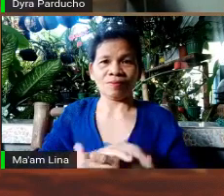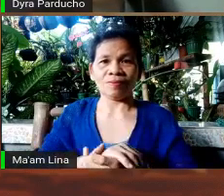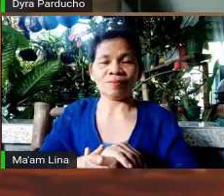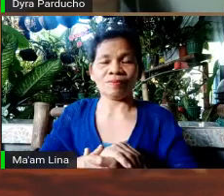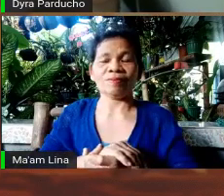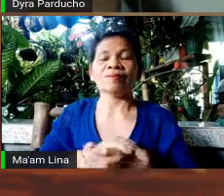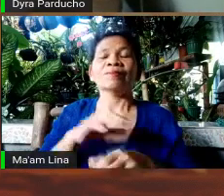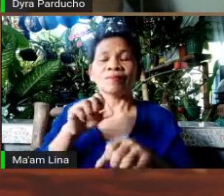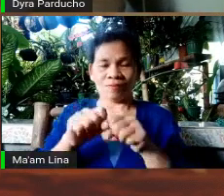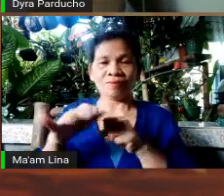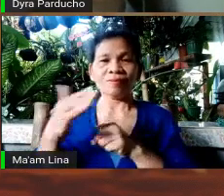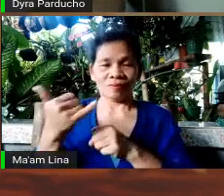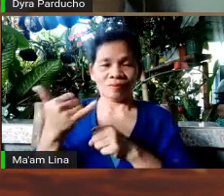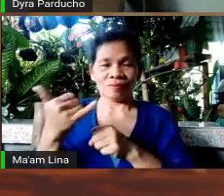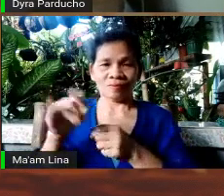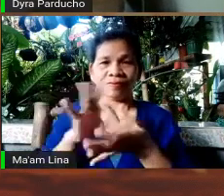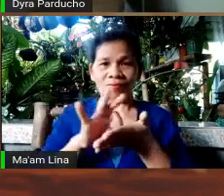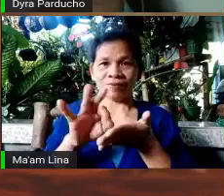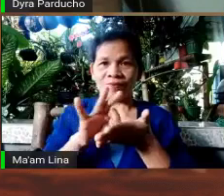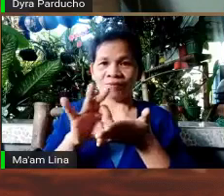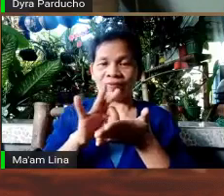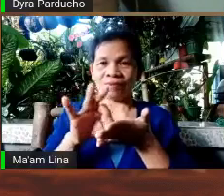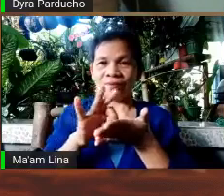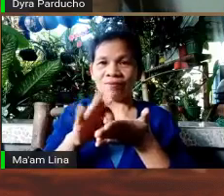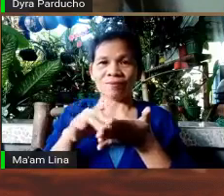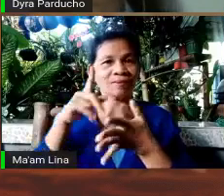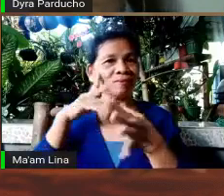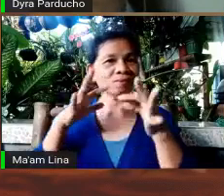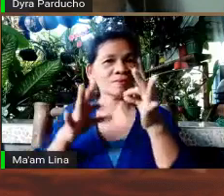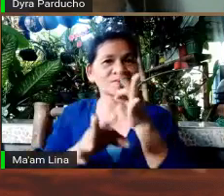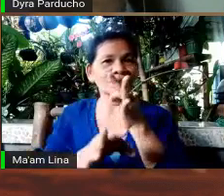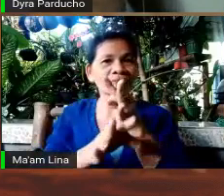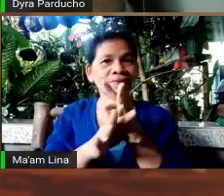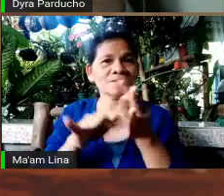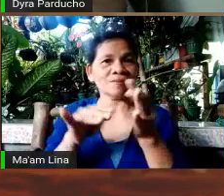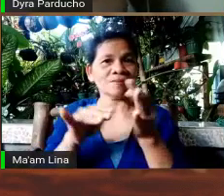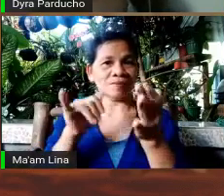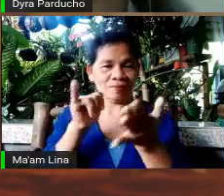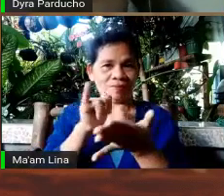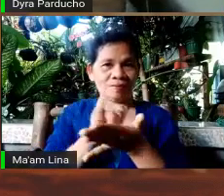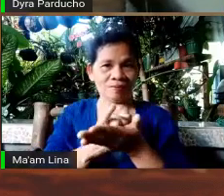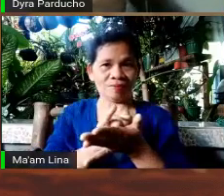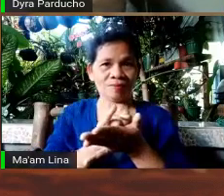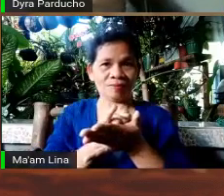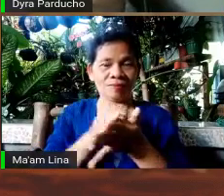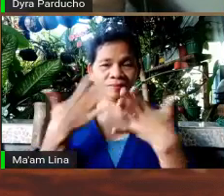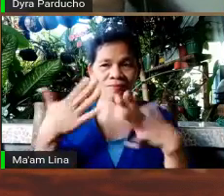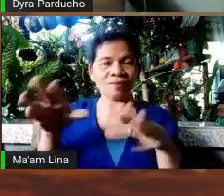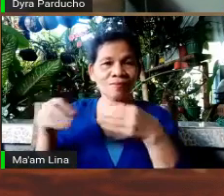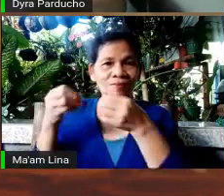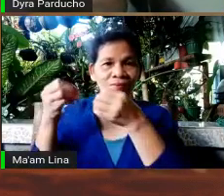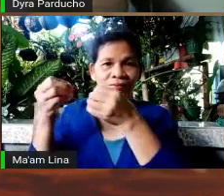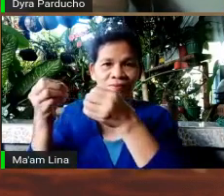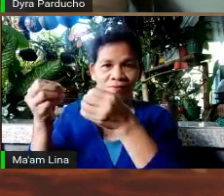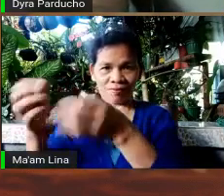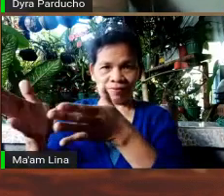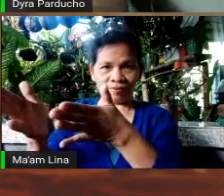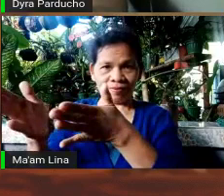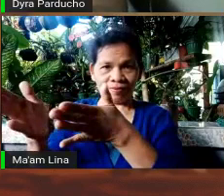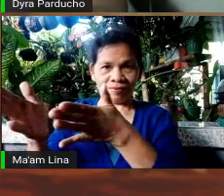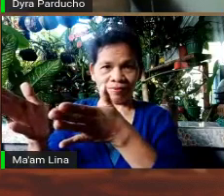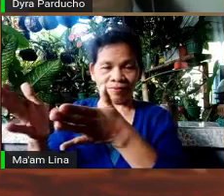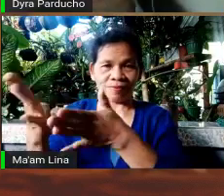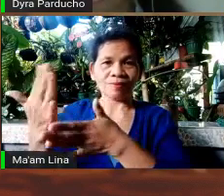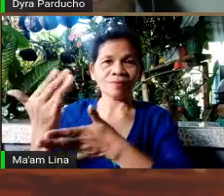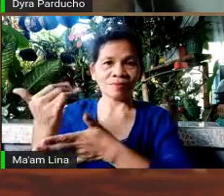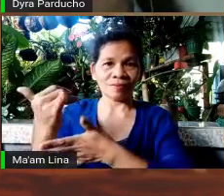mapatawad po yung pananampalataya po nila na yung paghahandog po ngayon ay sila po ay